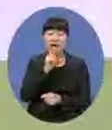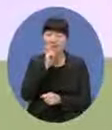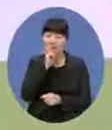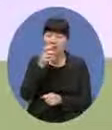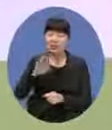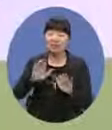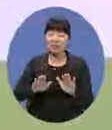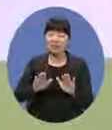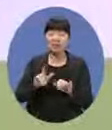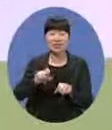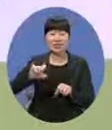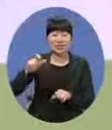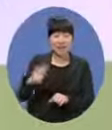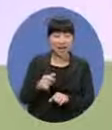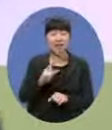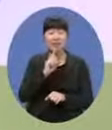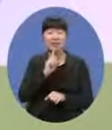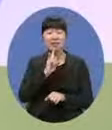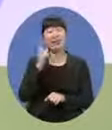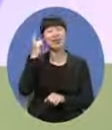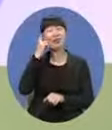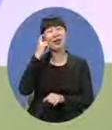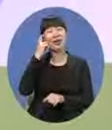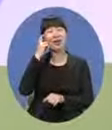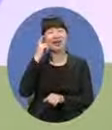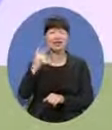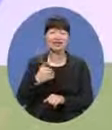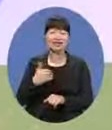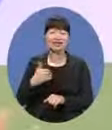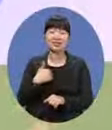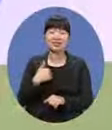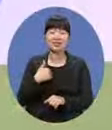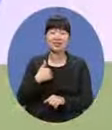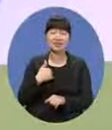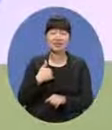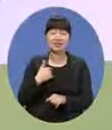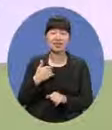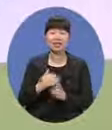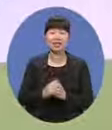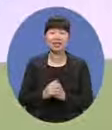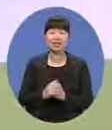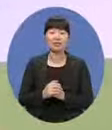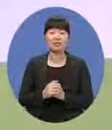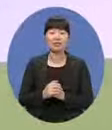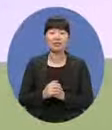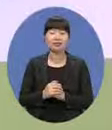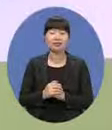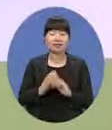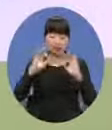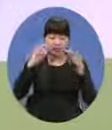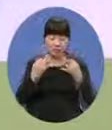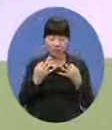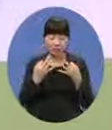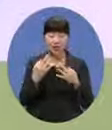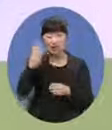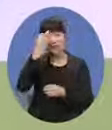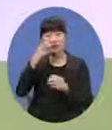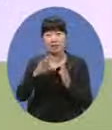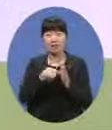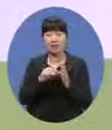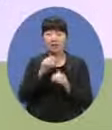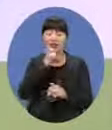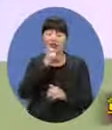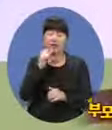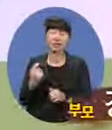왜게 하신 거예요 죄송합니다 제가 이제 수험생 돌이켜 보면은 이제 고사 때 성경 때 많이